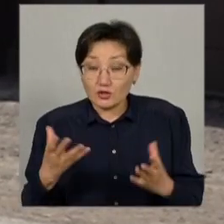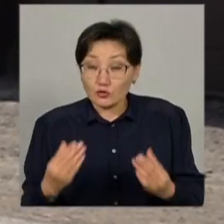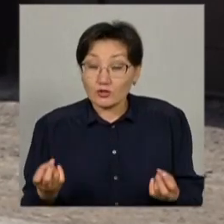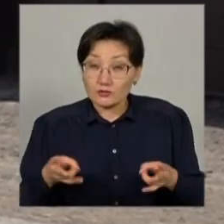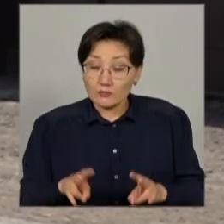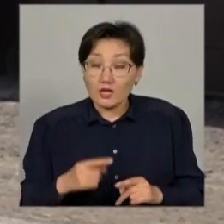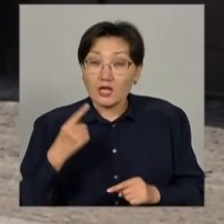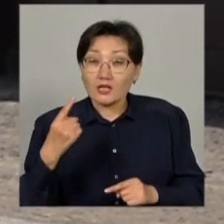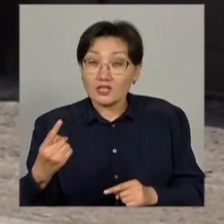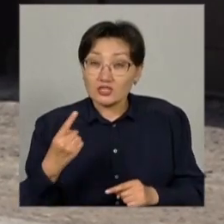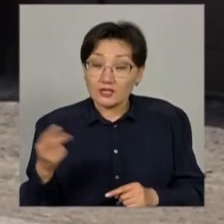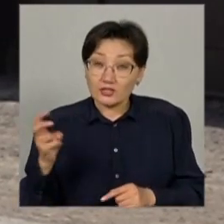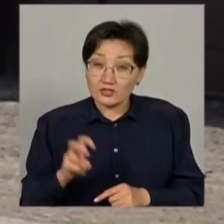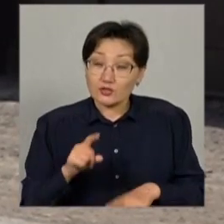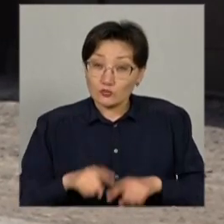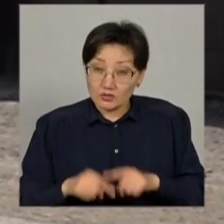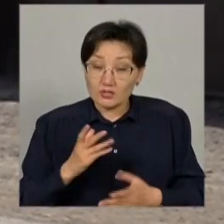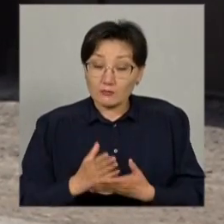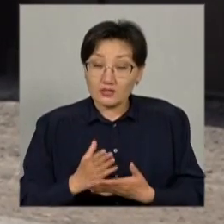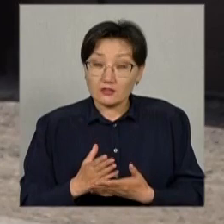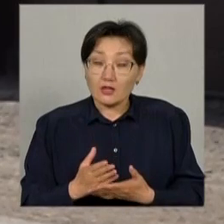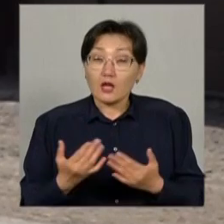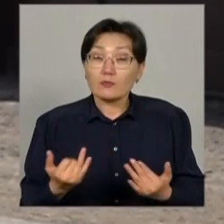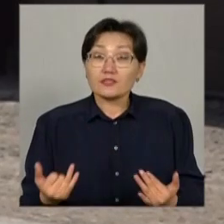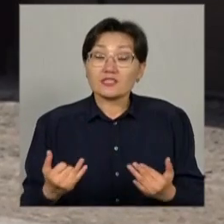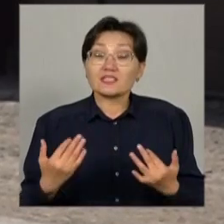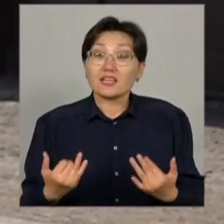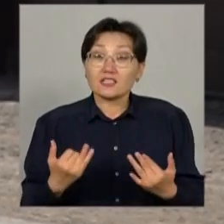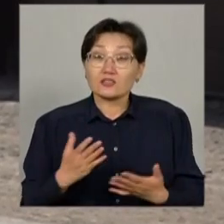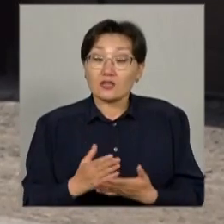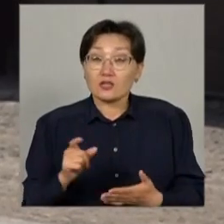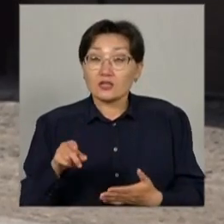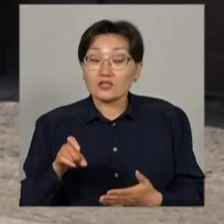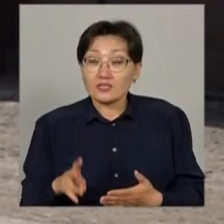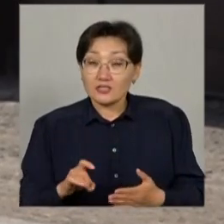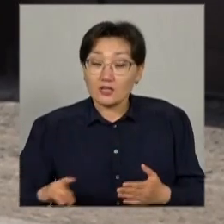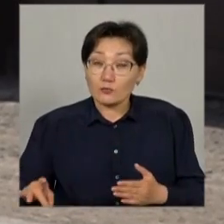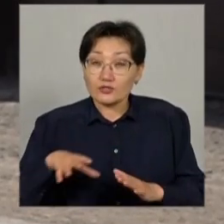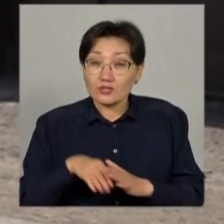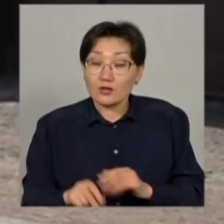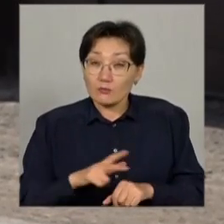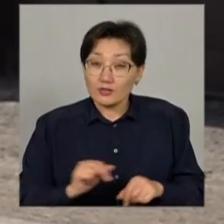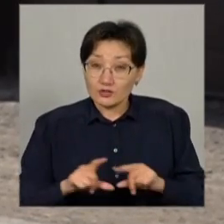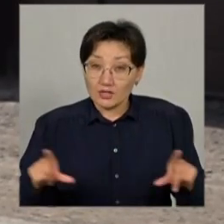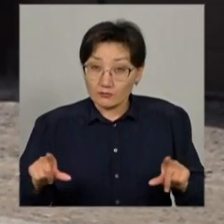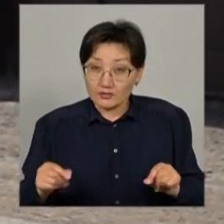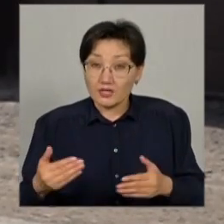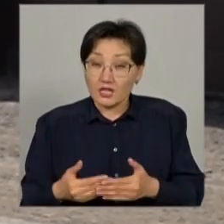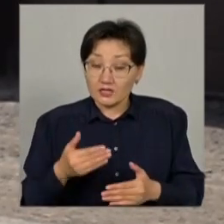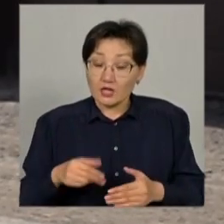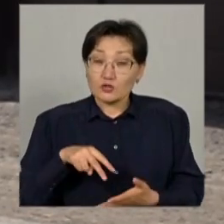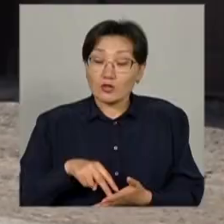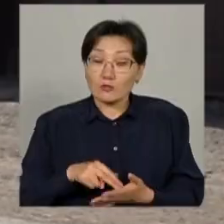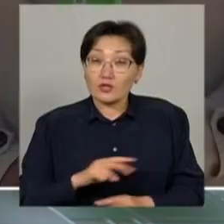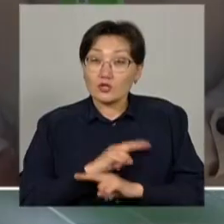өйткені алыс жақын келетін туыстары да бар екен. Біз дәл қазір кеген ауданына қарасты полиция бөлімшесінің алдында тұрмыз.